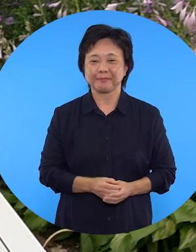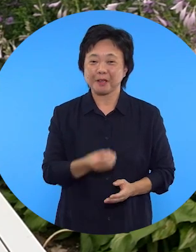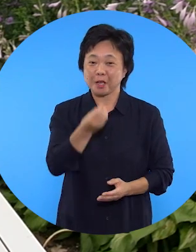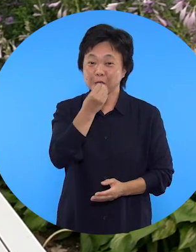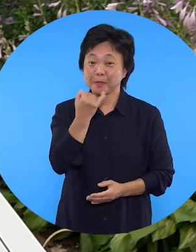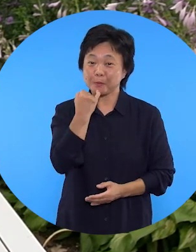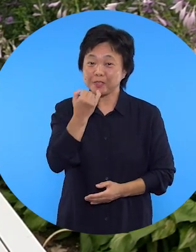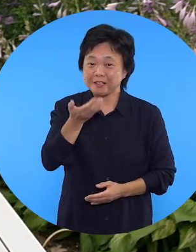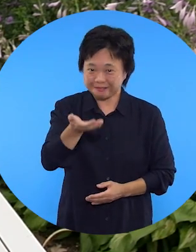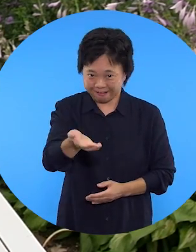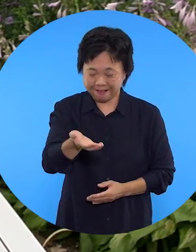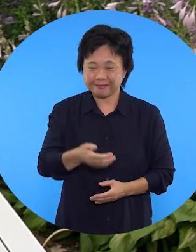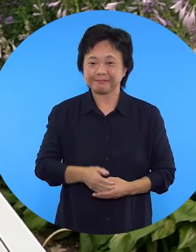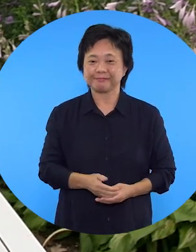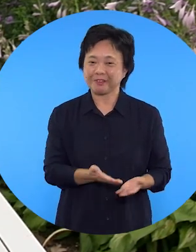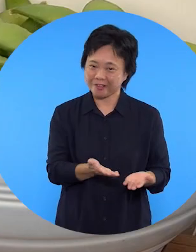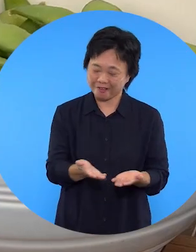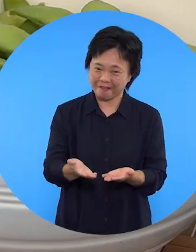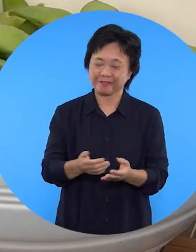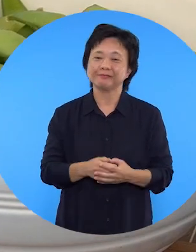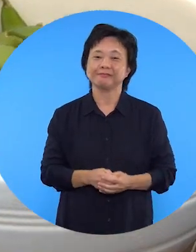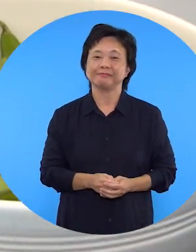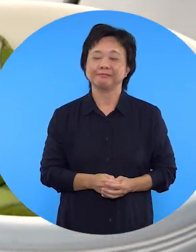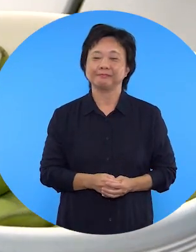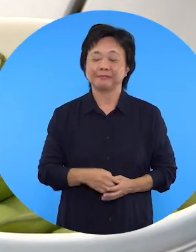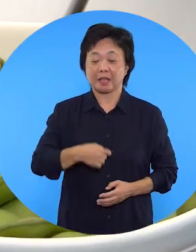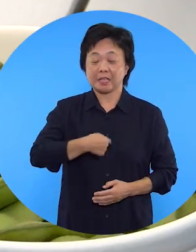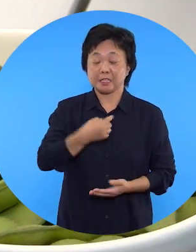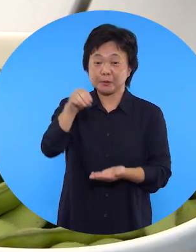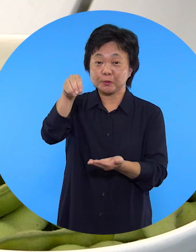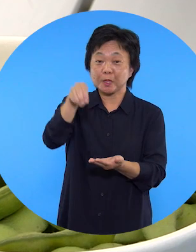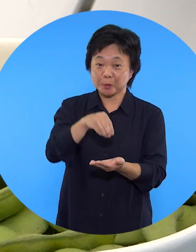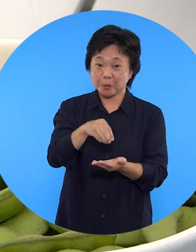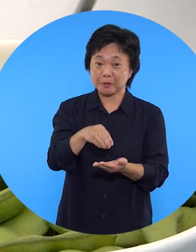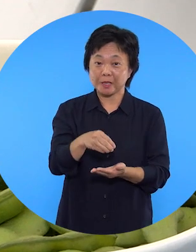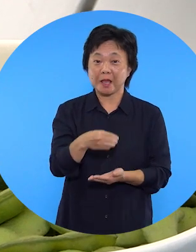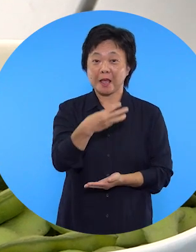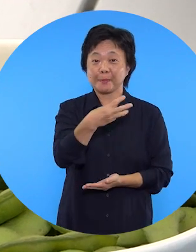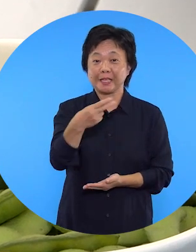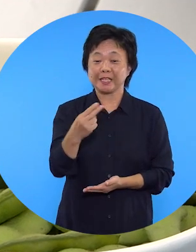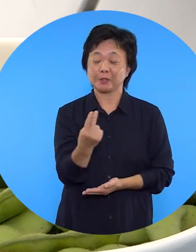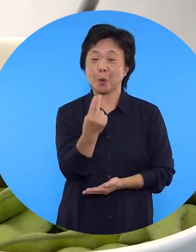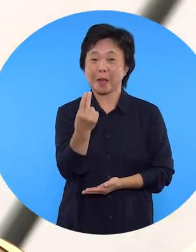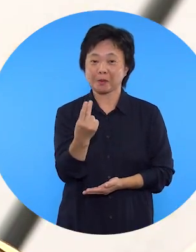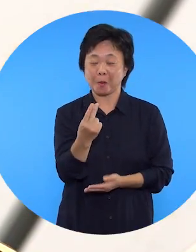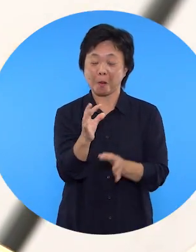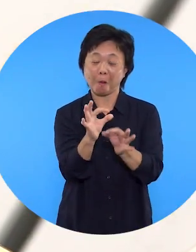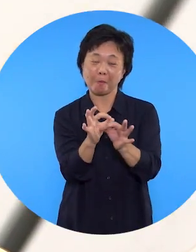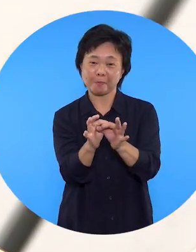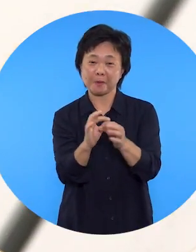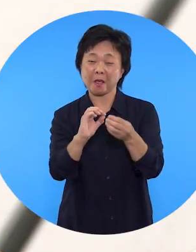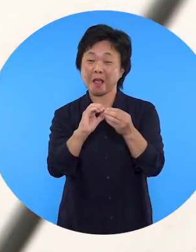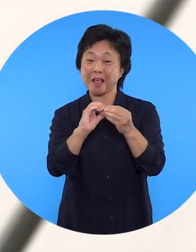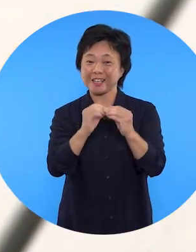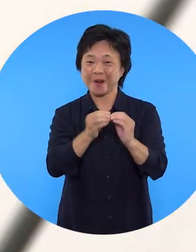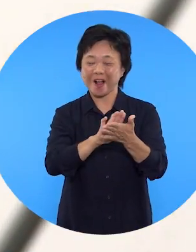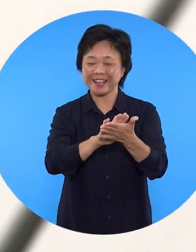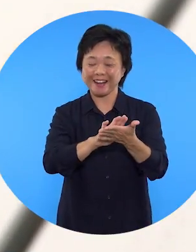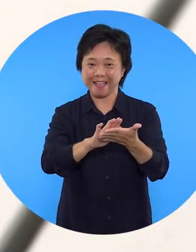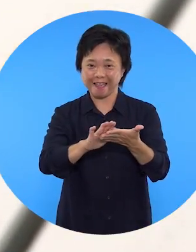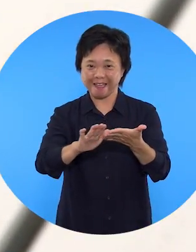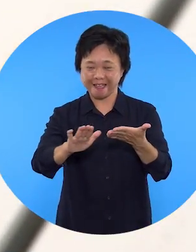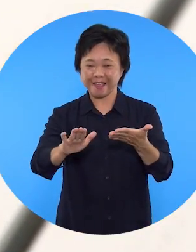いただいてもいいですからどうぞ食べないでくださいまずは自分で撮ったミニトマトもう音色が